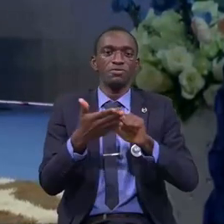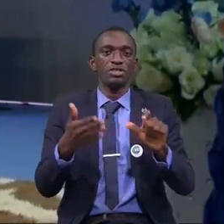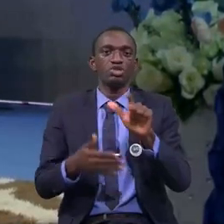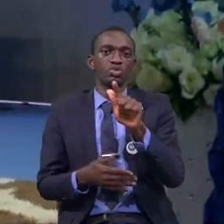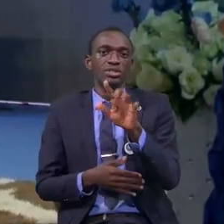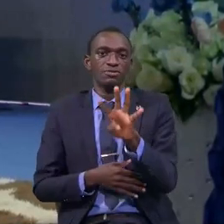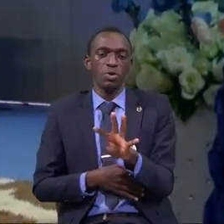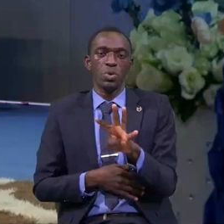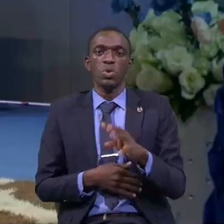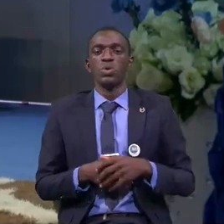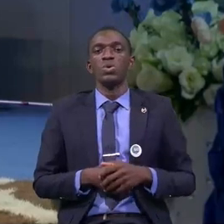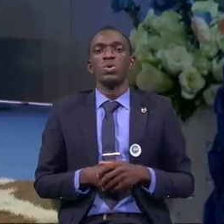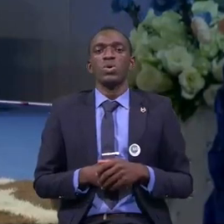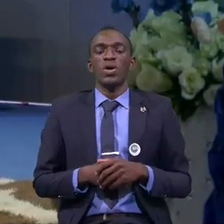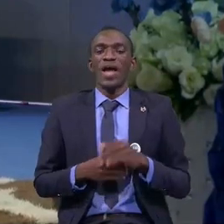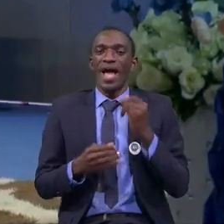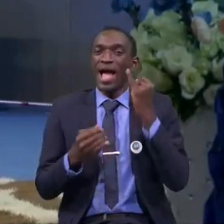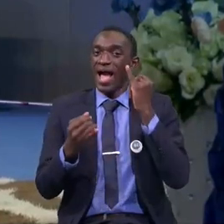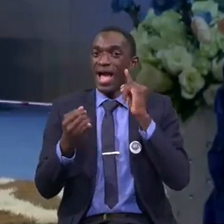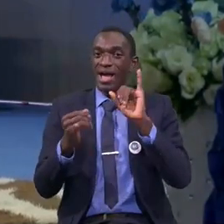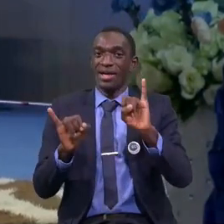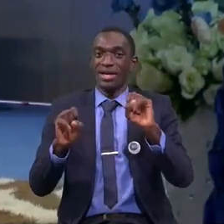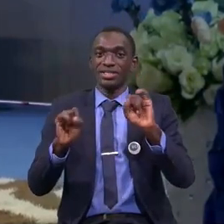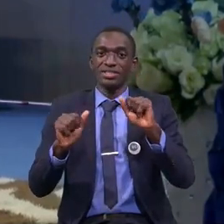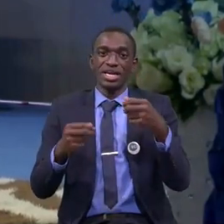33, verset 24. Esaïe